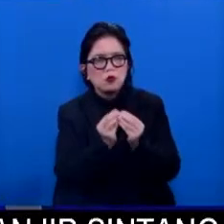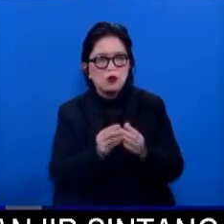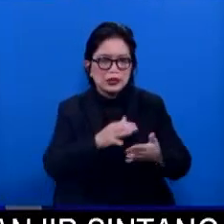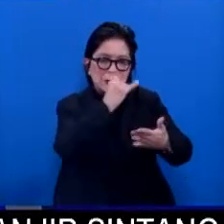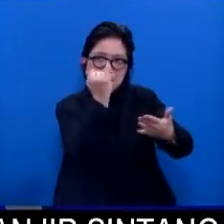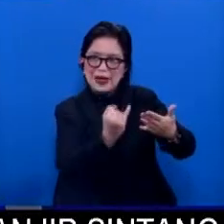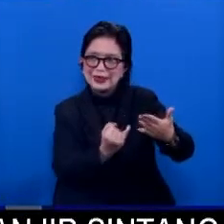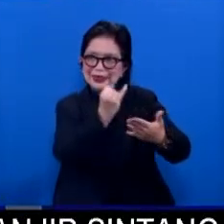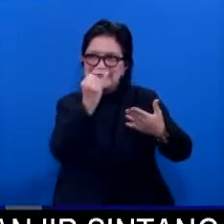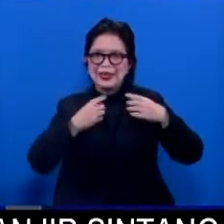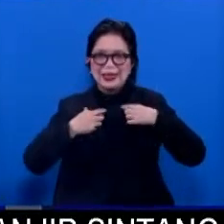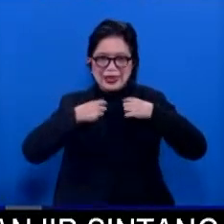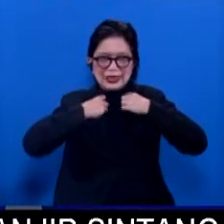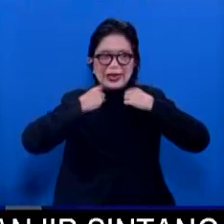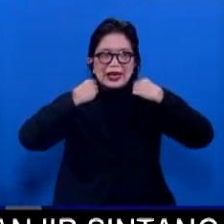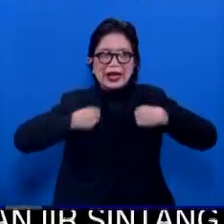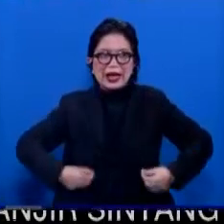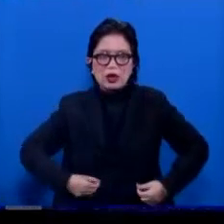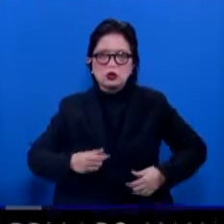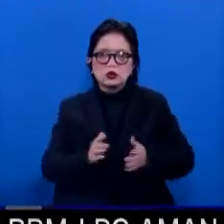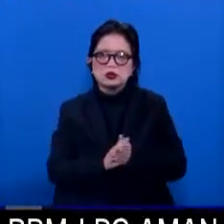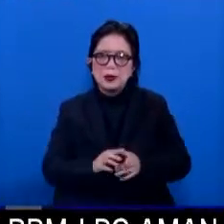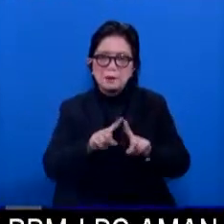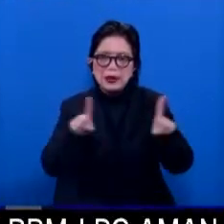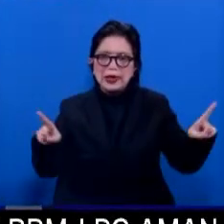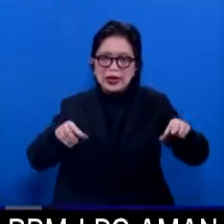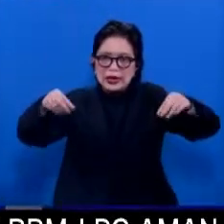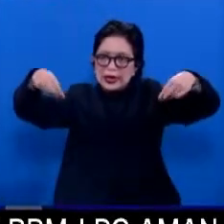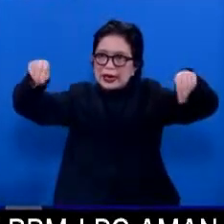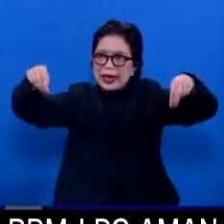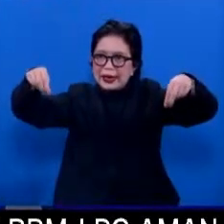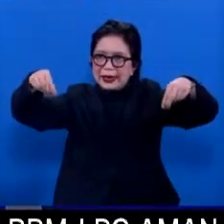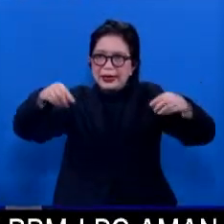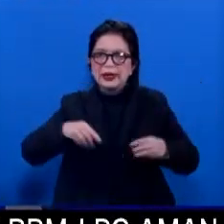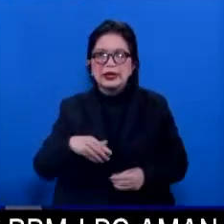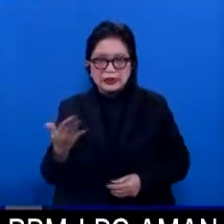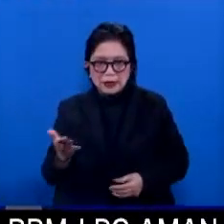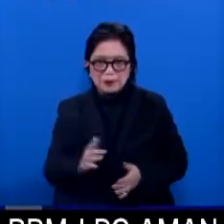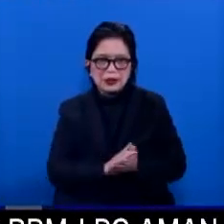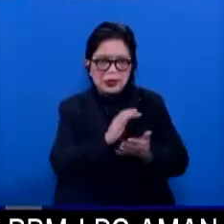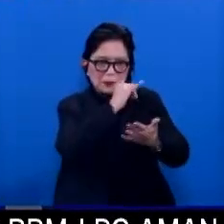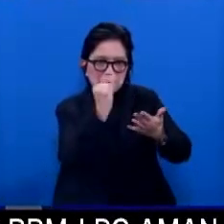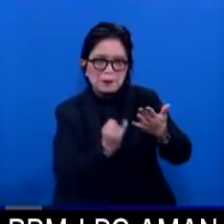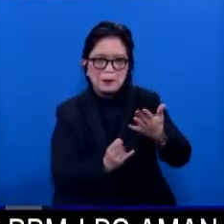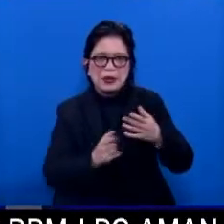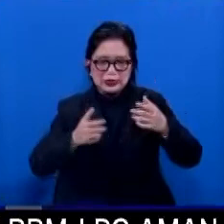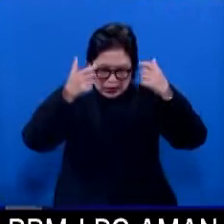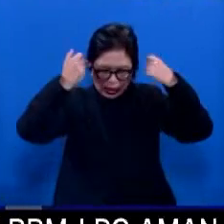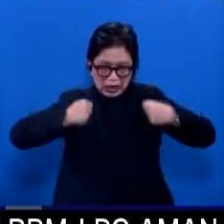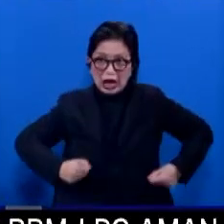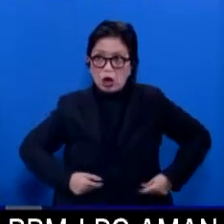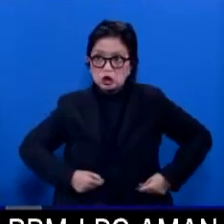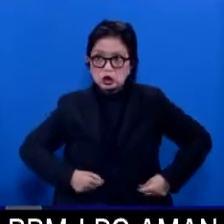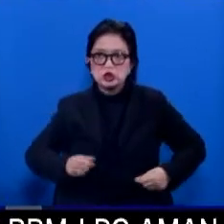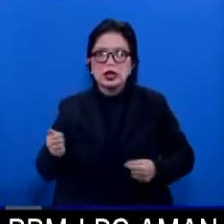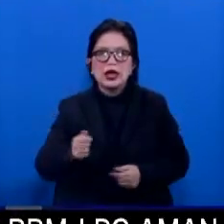proses pekerjaannya lebih rumit daripada membatik di atas kain, siapa sangka nih, batik jenis ini justru laris manis di pasaran dan juga diminati kaum